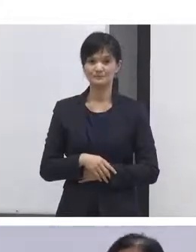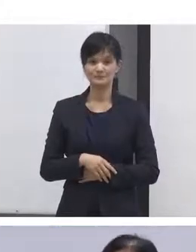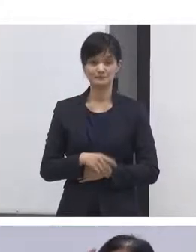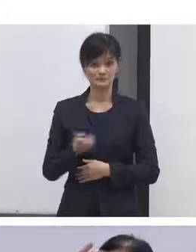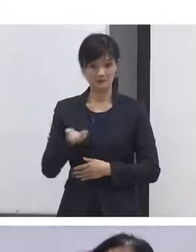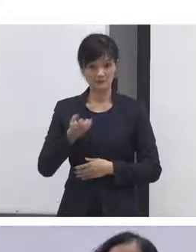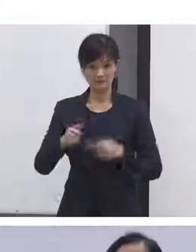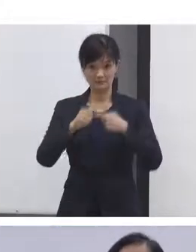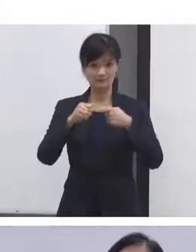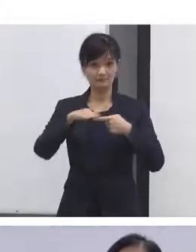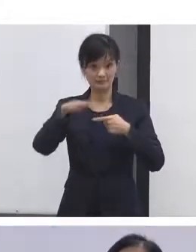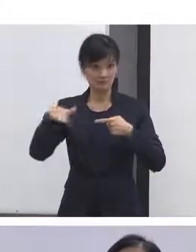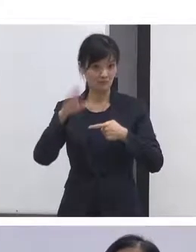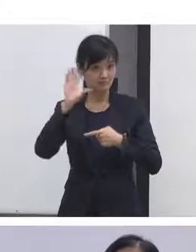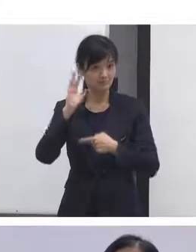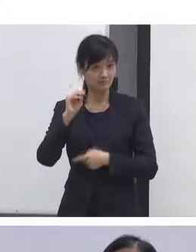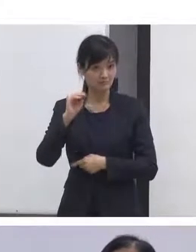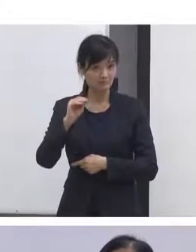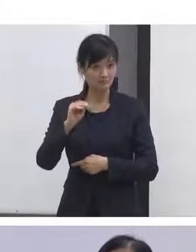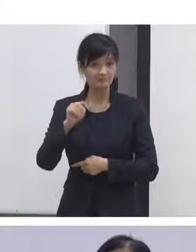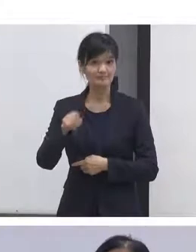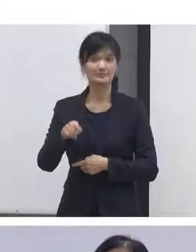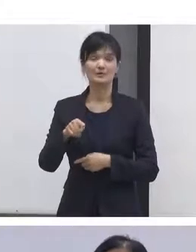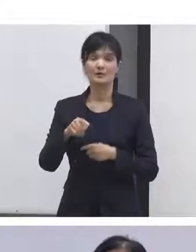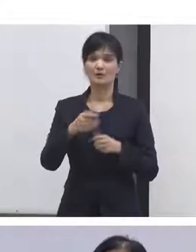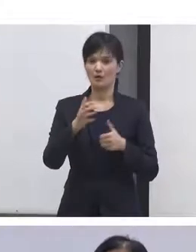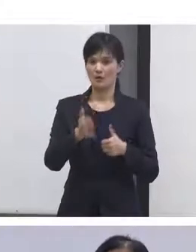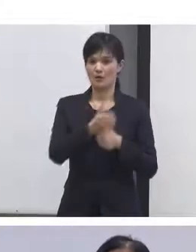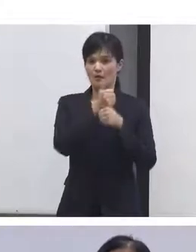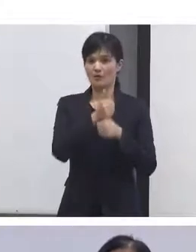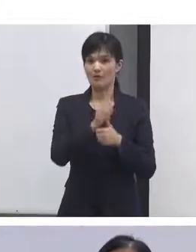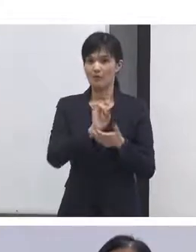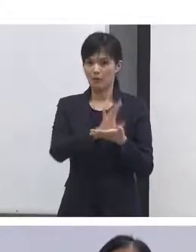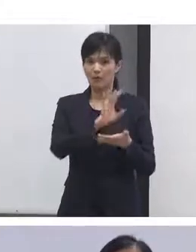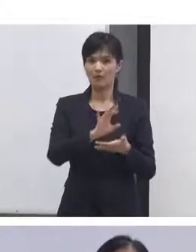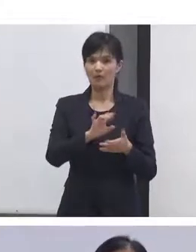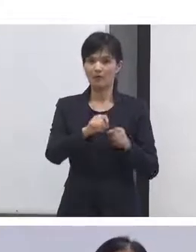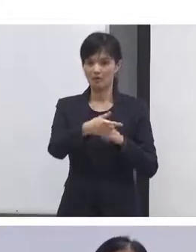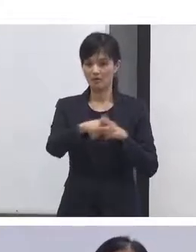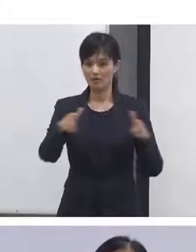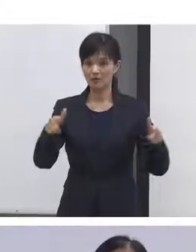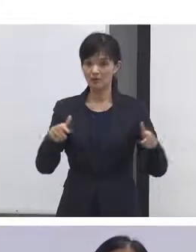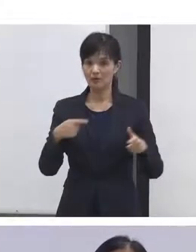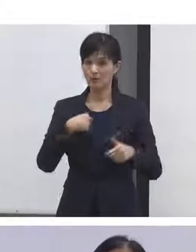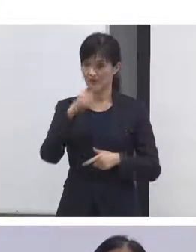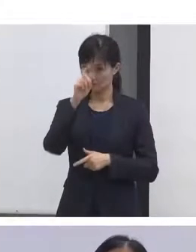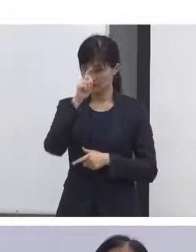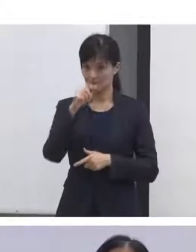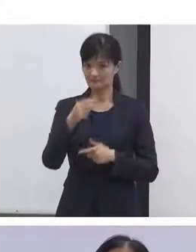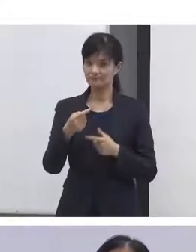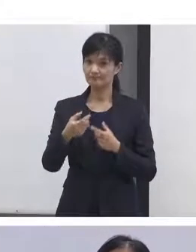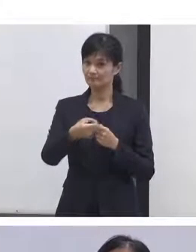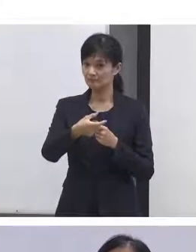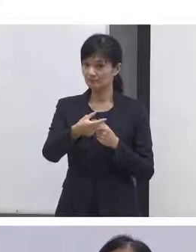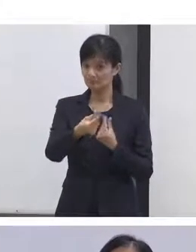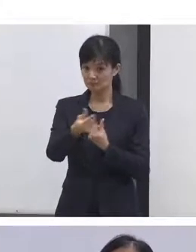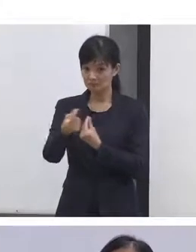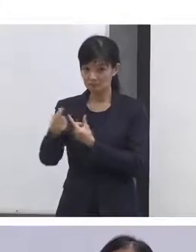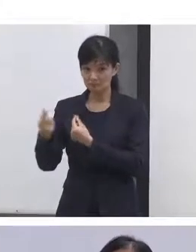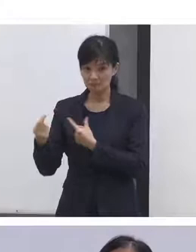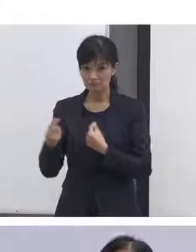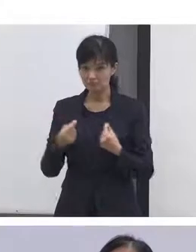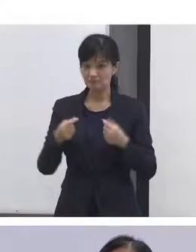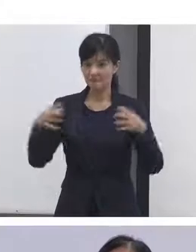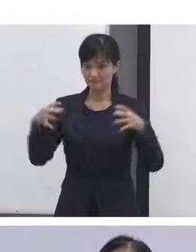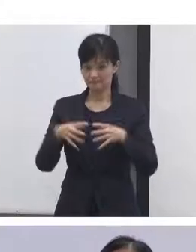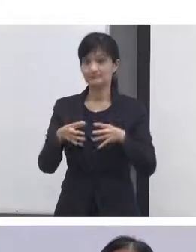有听到第一场，就是在这样多中心的地方，其实我们必须要有一些共同的理念在，你才有办法让大